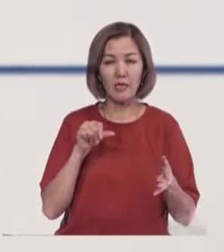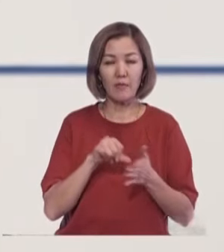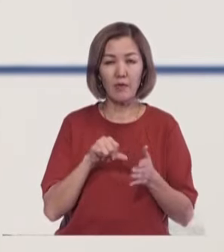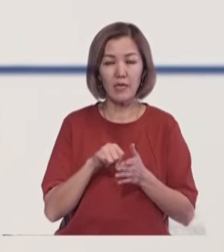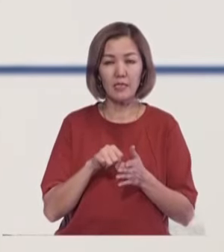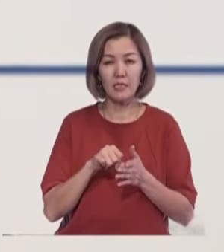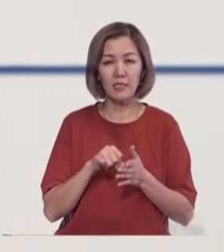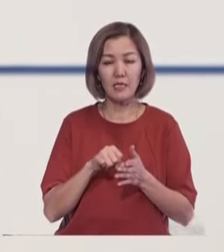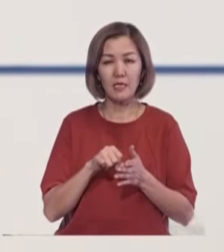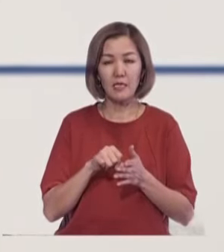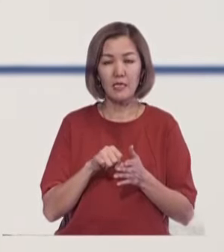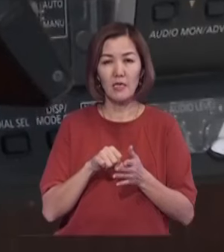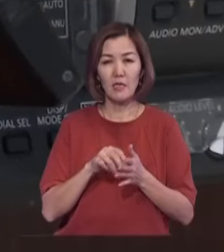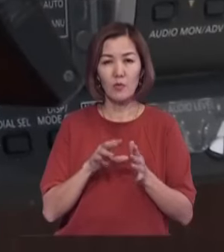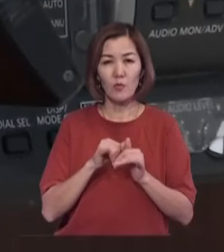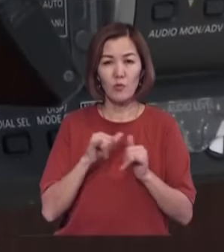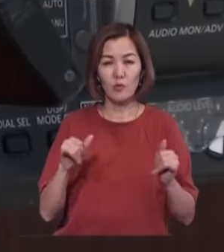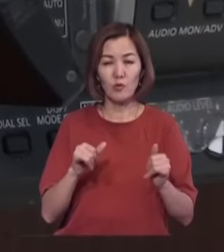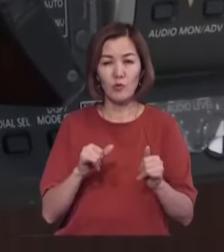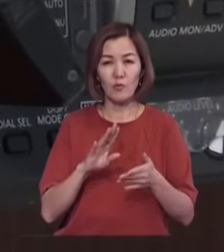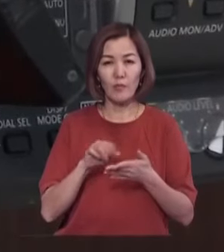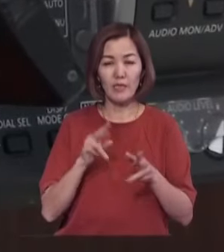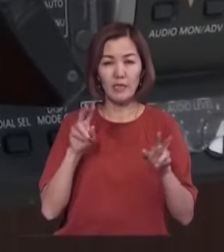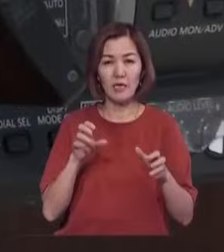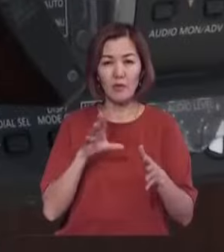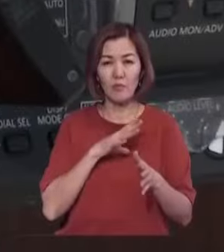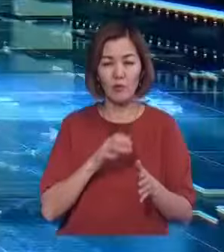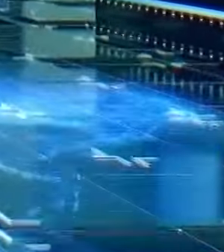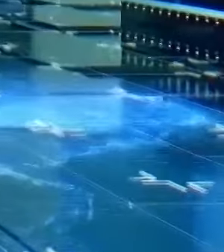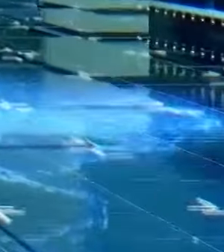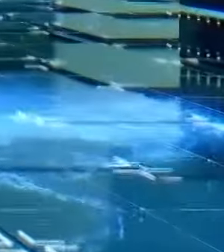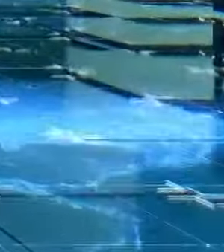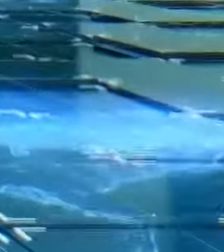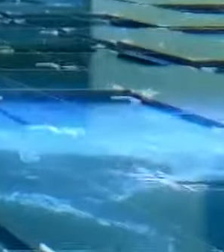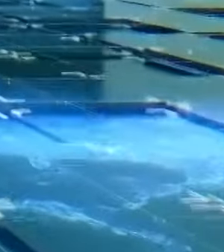қылмыстардың өсуі басты мәселелердің бірі болып саналды.